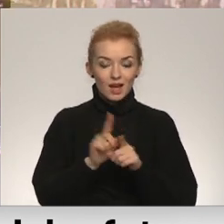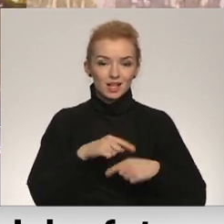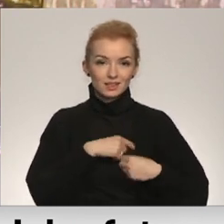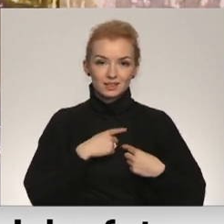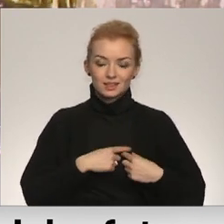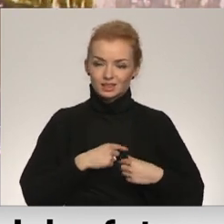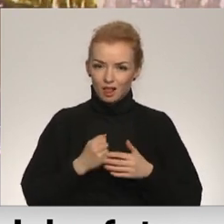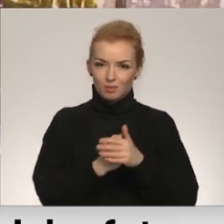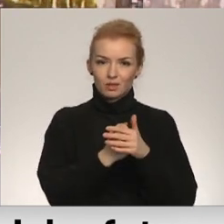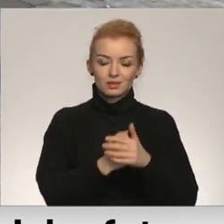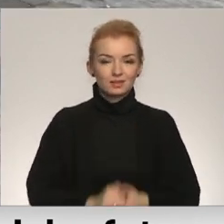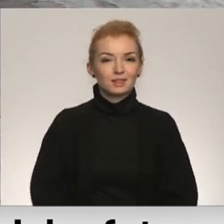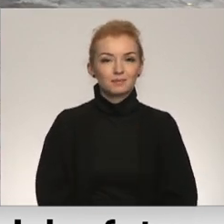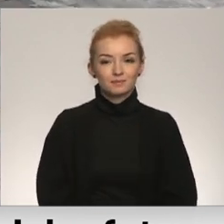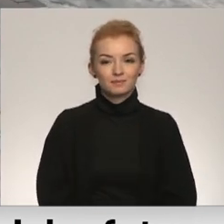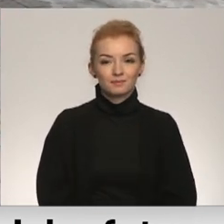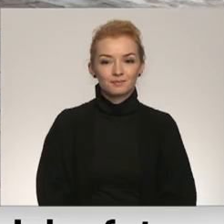sirdis. Turpināja Kīns.